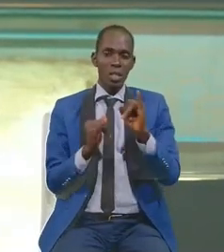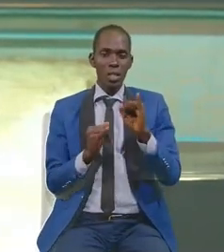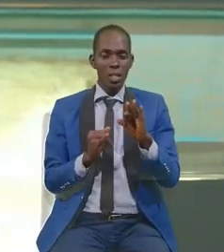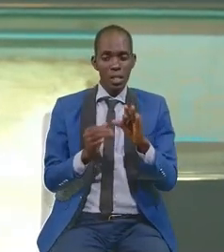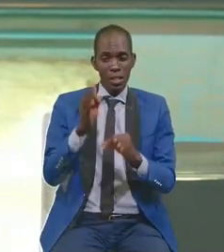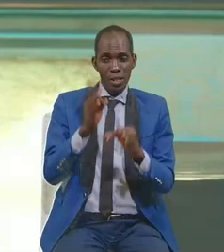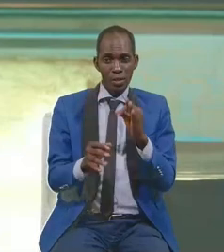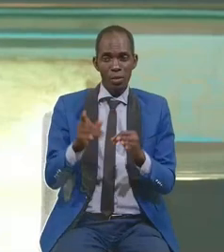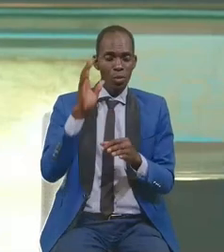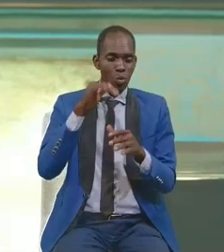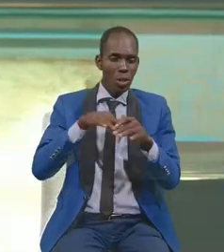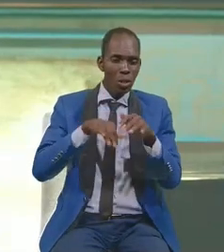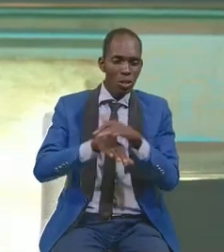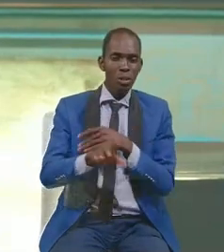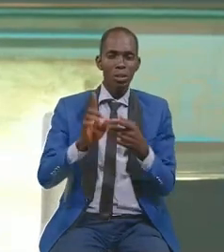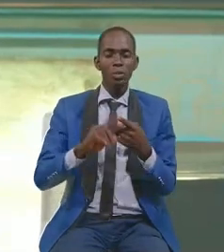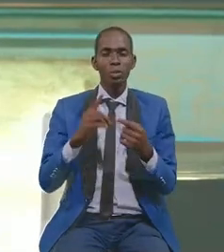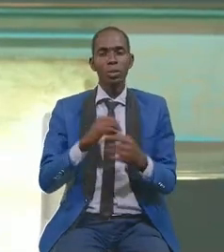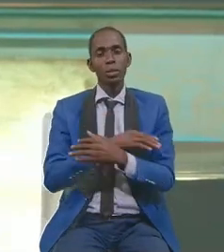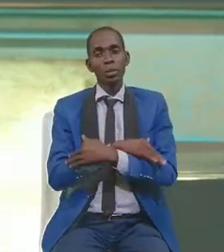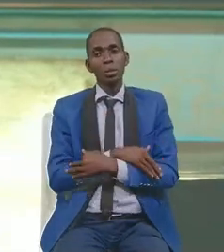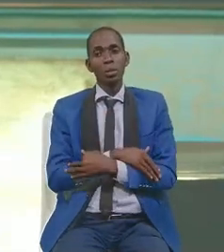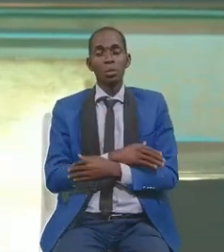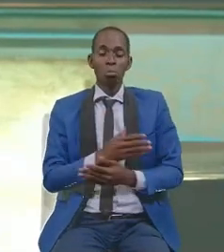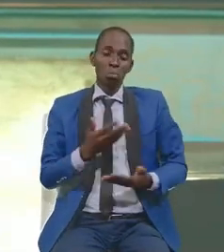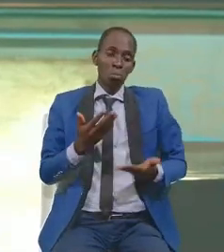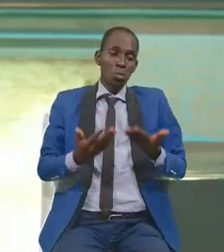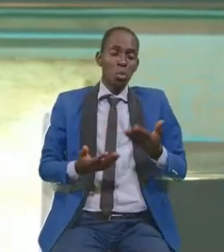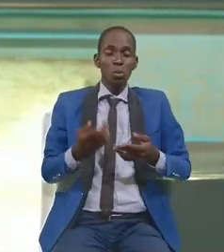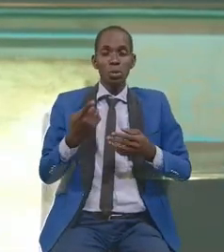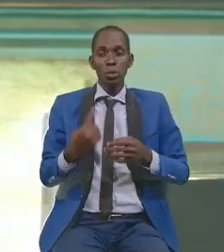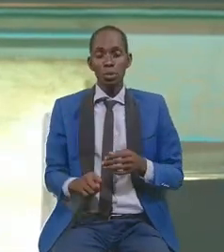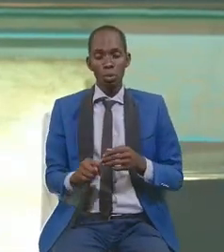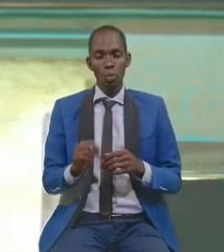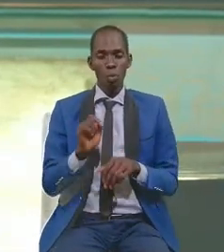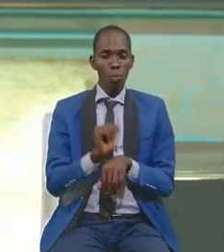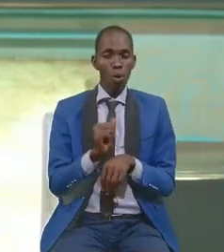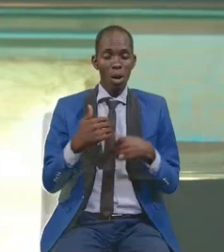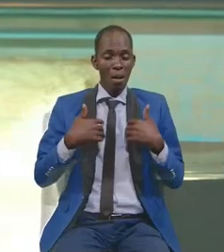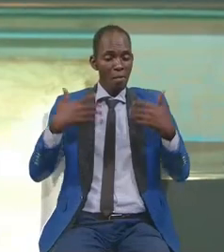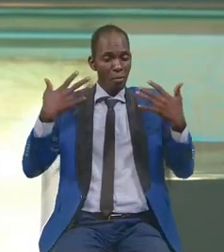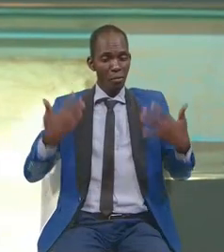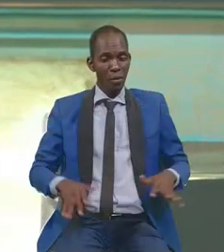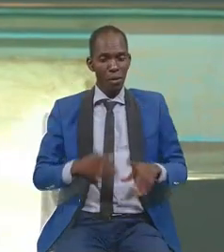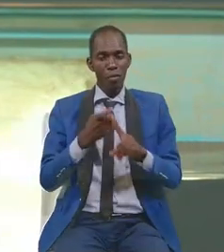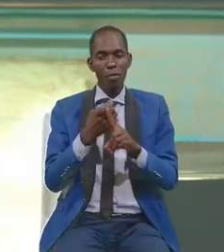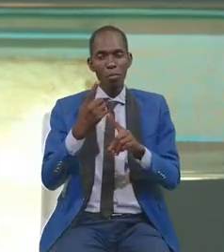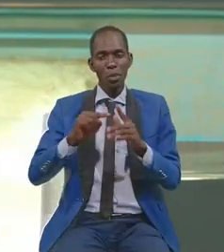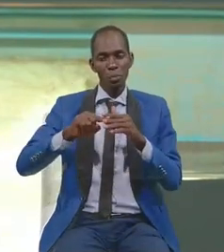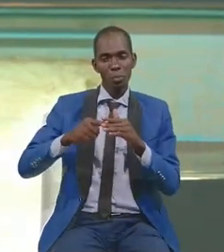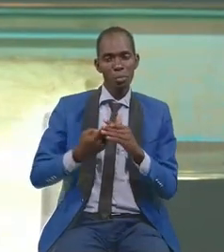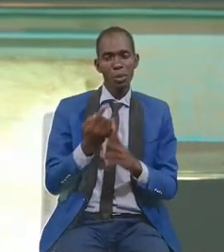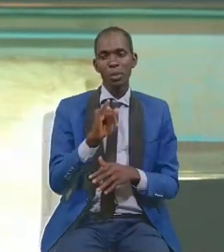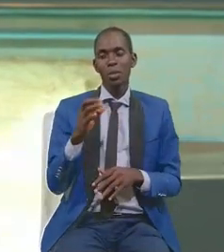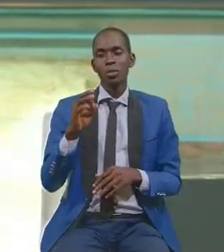Et ici encore, ils n'entreront pas dans mon repos. Or, puisqu'il est encore réservé à